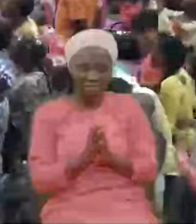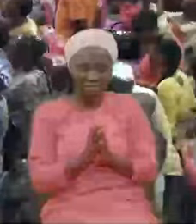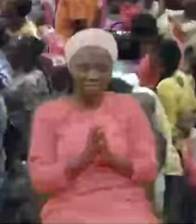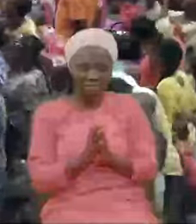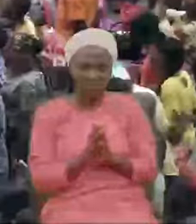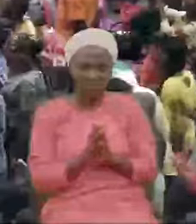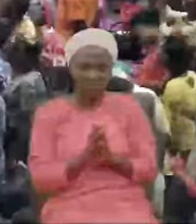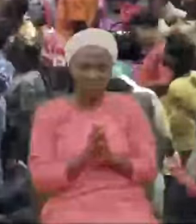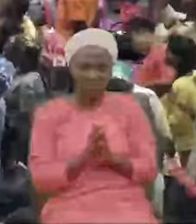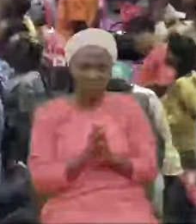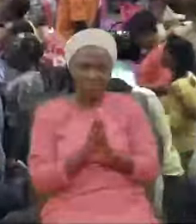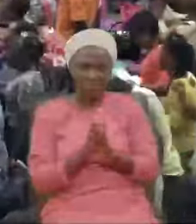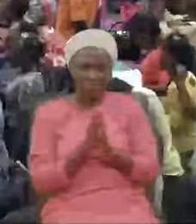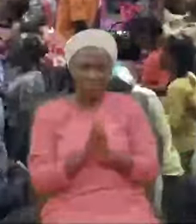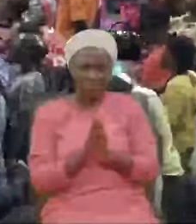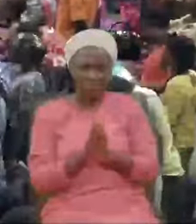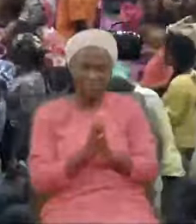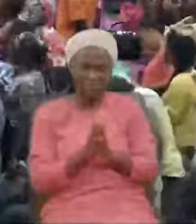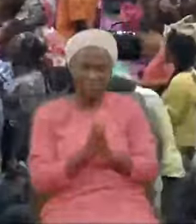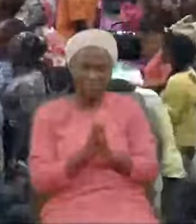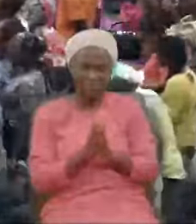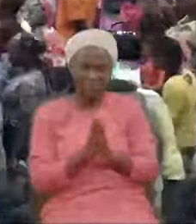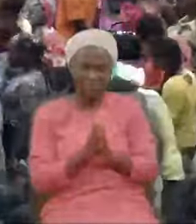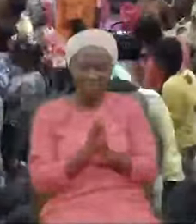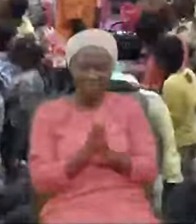La faveur du ciel se déverse sur vous.